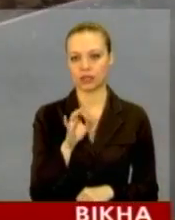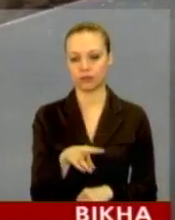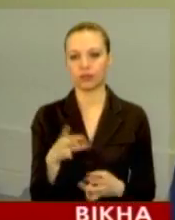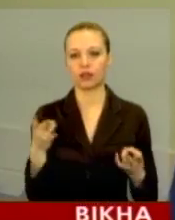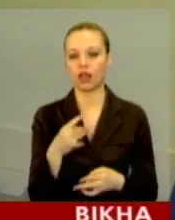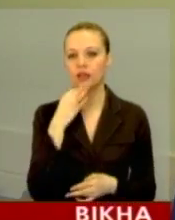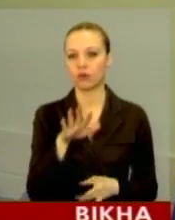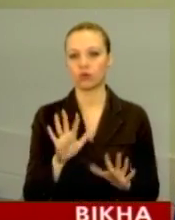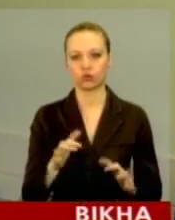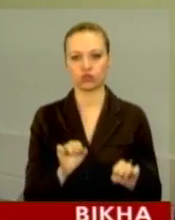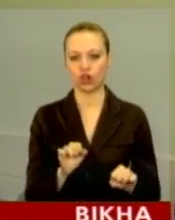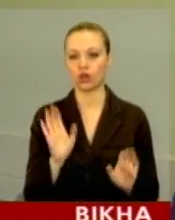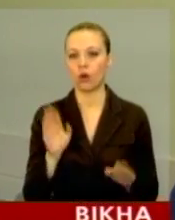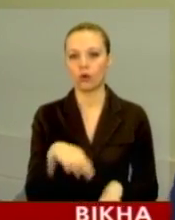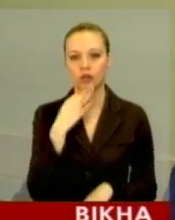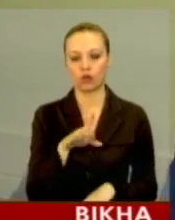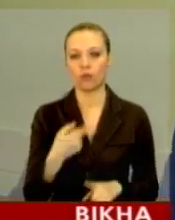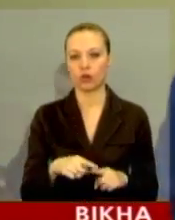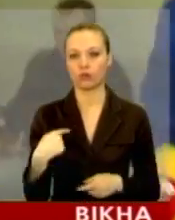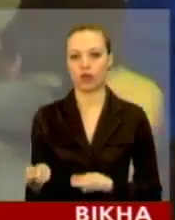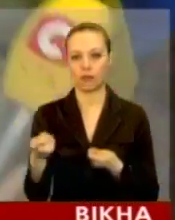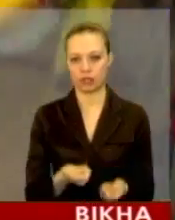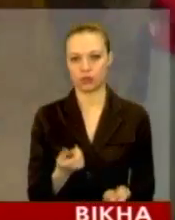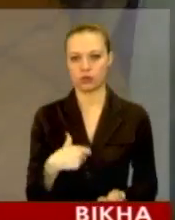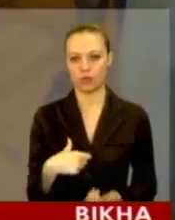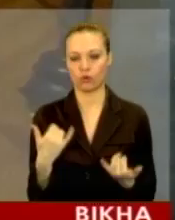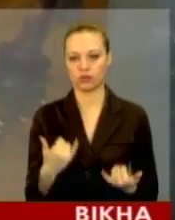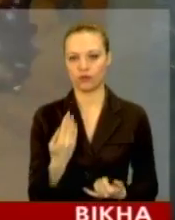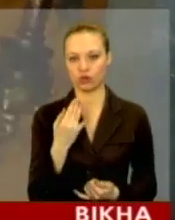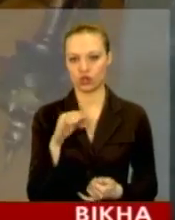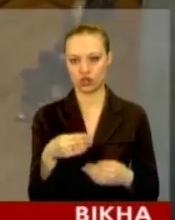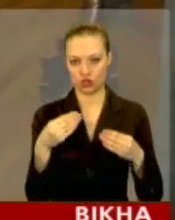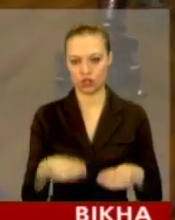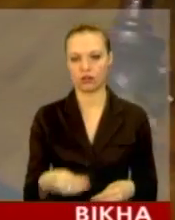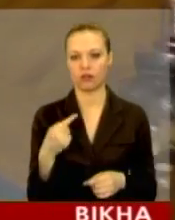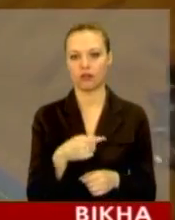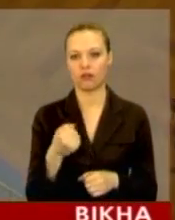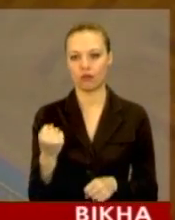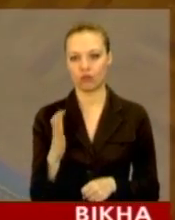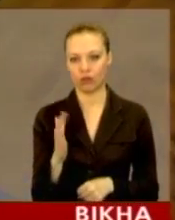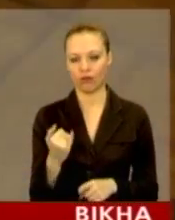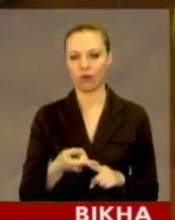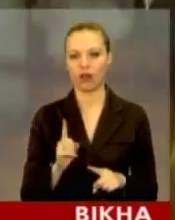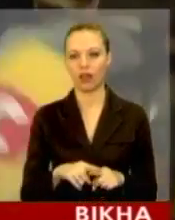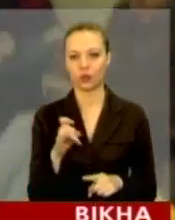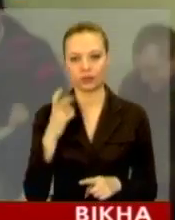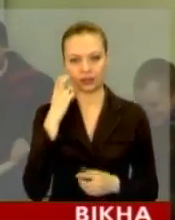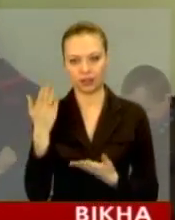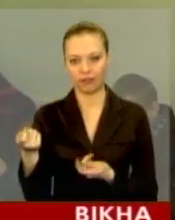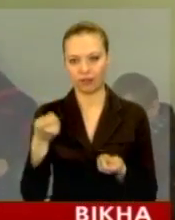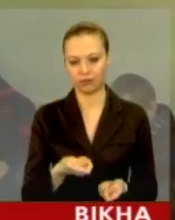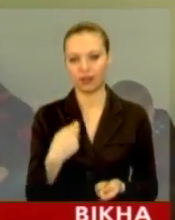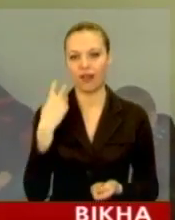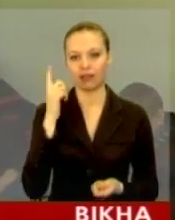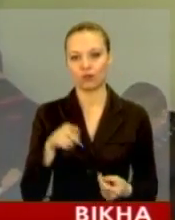Треба в будь-якому випадку захищатися хоч як-то. Тому я принес з собою сьогодні щит. Булаву, все это трофейное из Киева. То есть